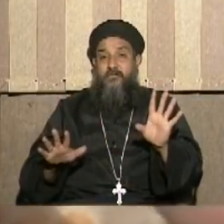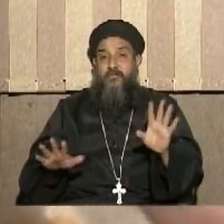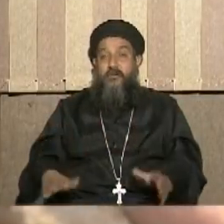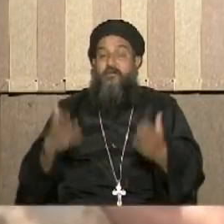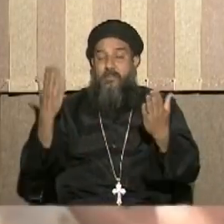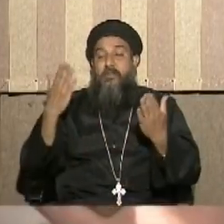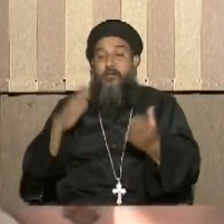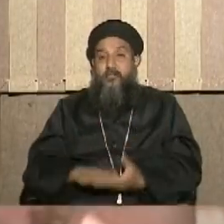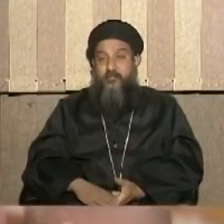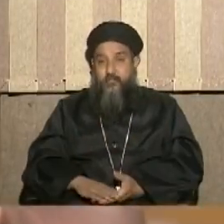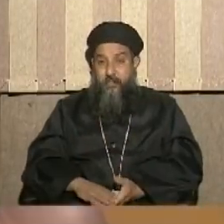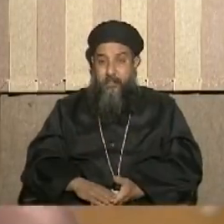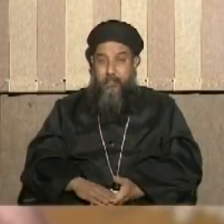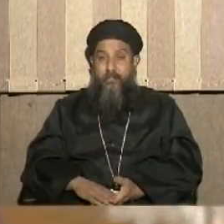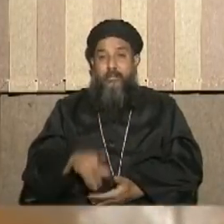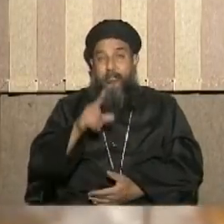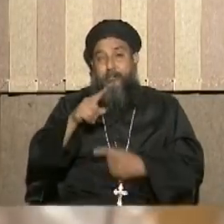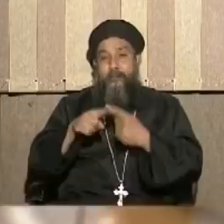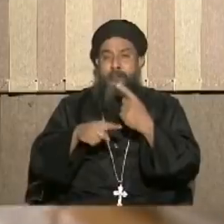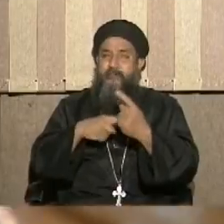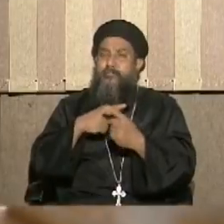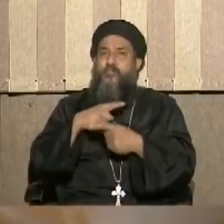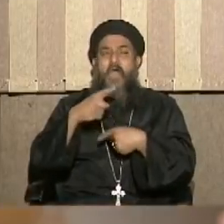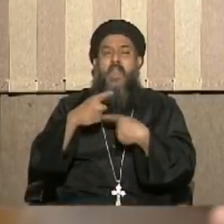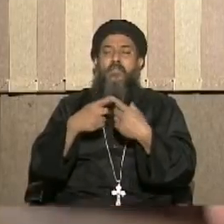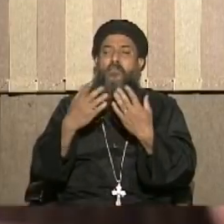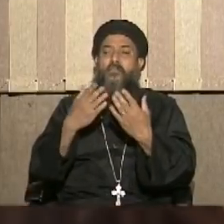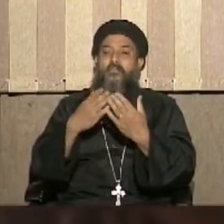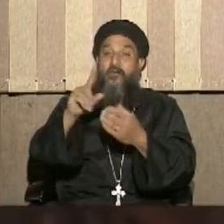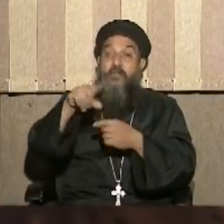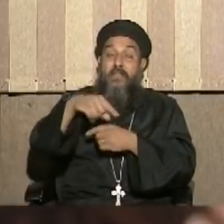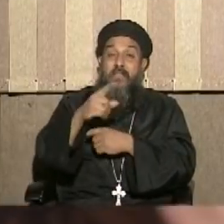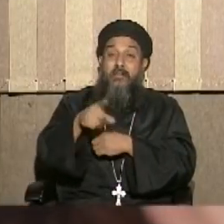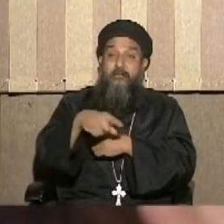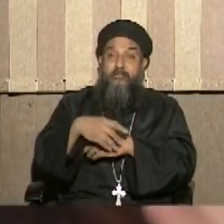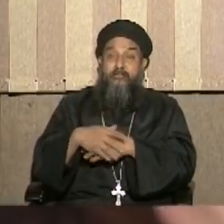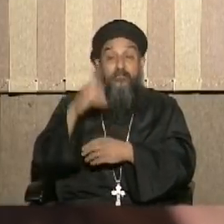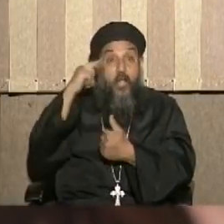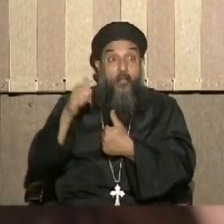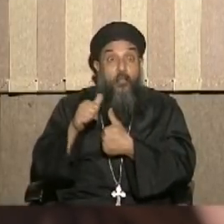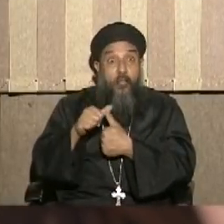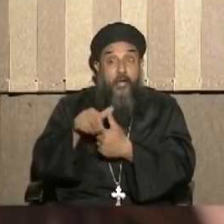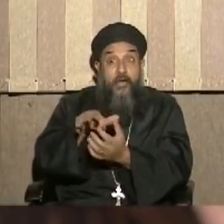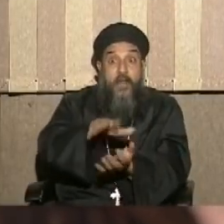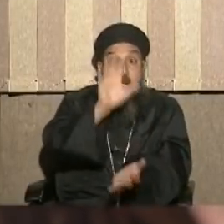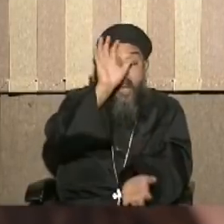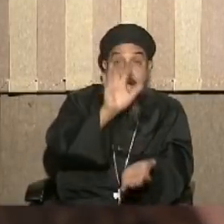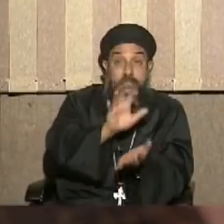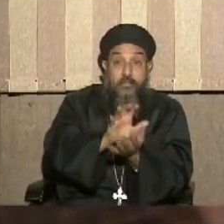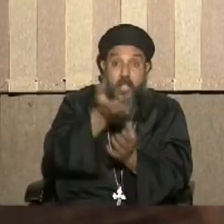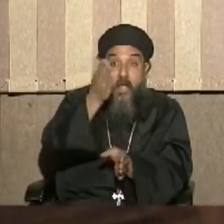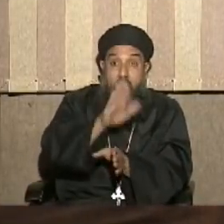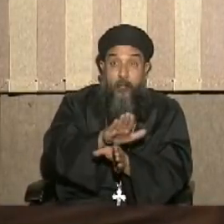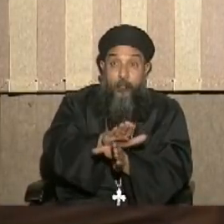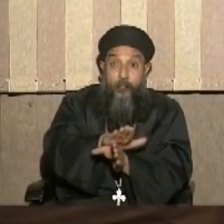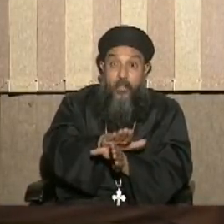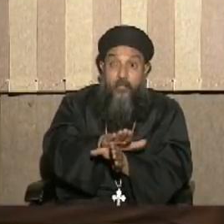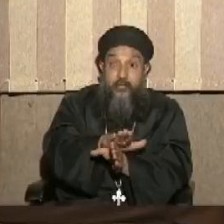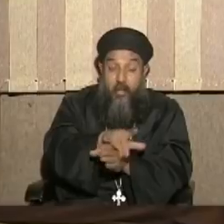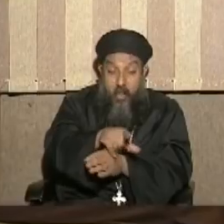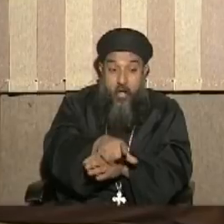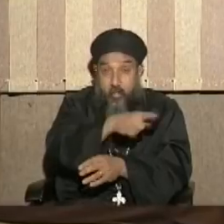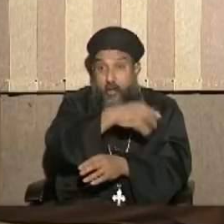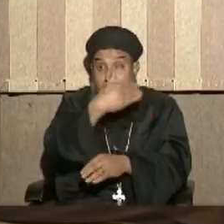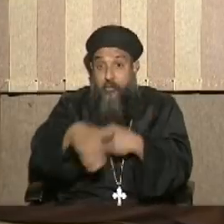والتنين، لأنه علي اتكل فأنك. فاكرين التنين اللي كان راعب المدينة دي وكان قاطع الطريق قدام